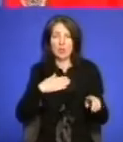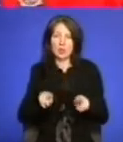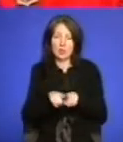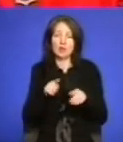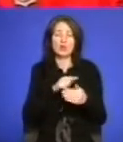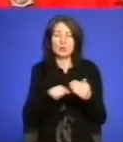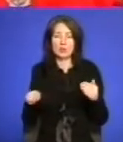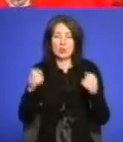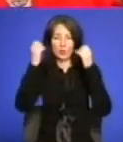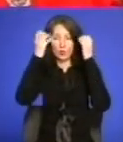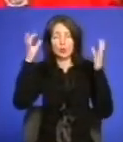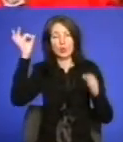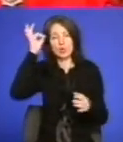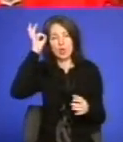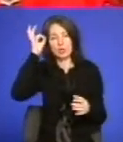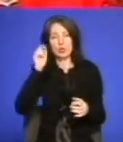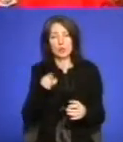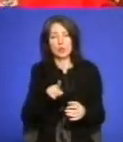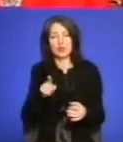культуру згадуємо